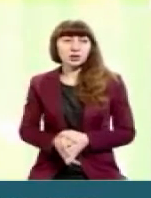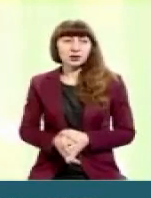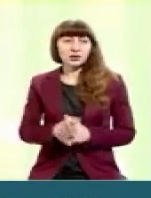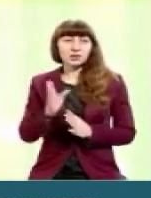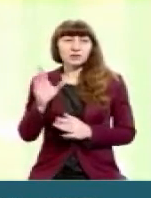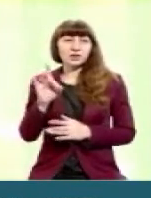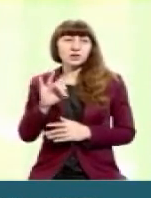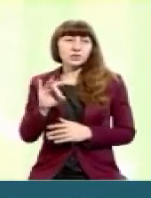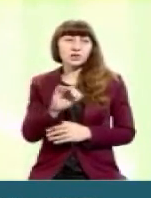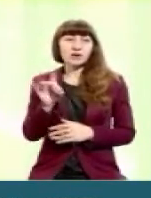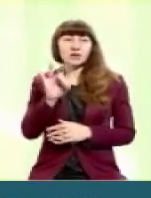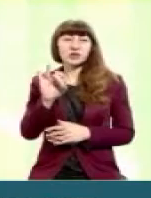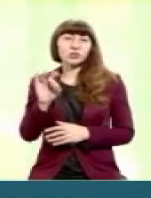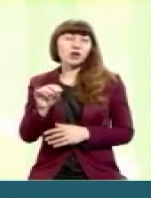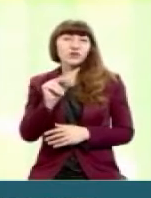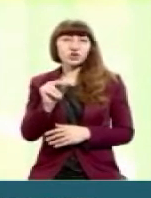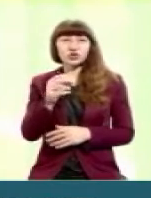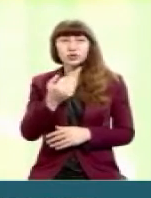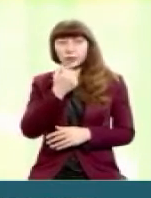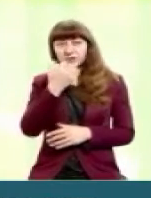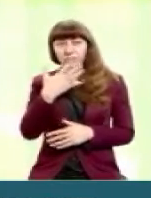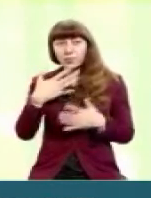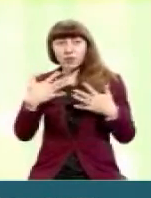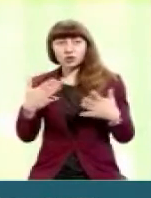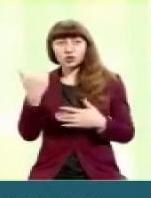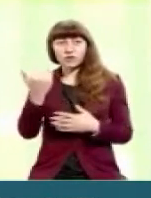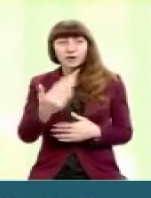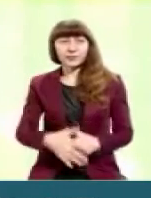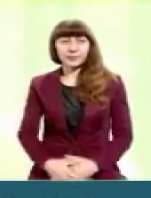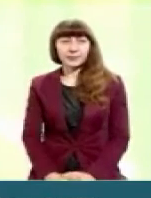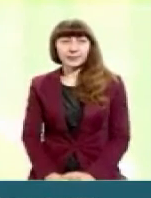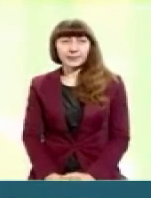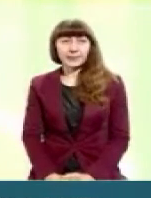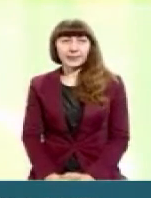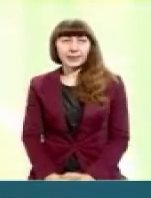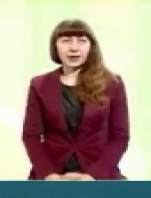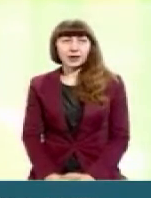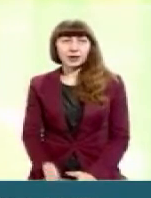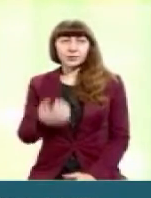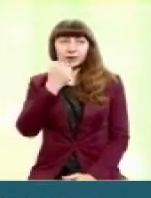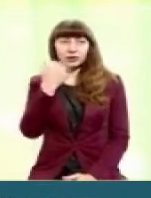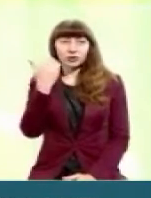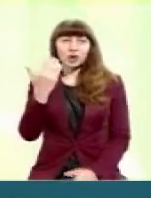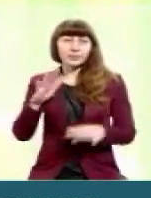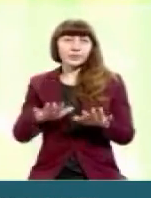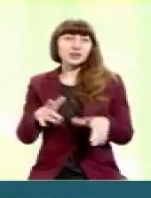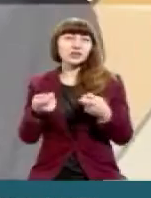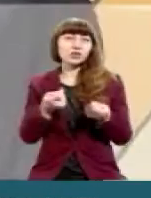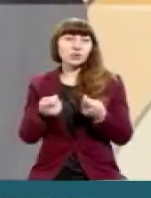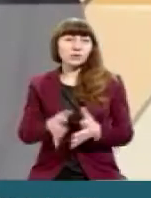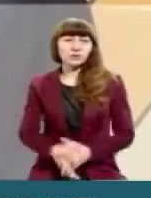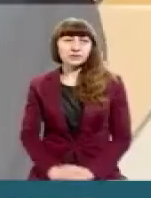это большое-большое спасибо. Это, конечно, не останется незамеченным со стороны земляков. Выражаем вам благодарность от местного исполнительного